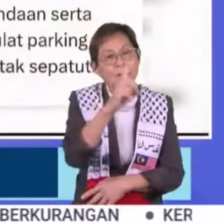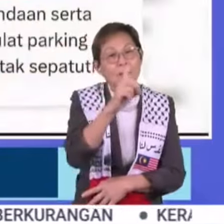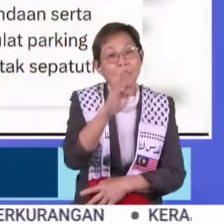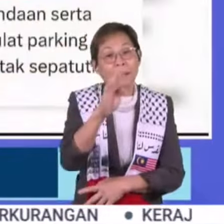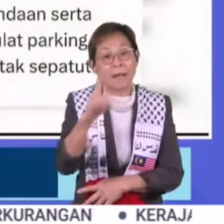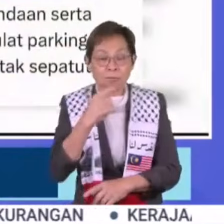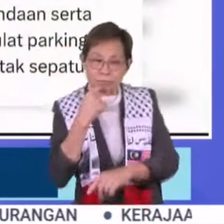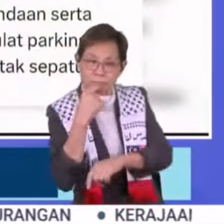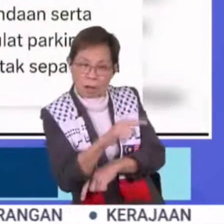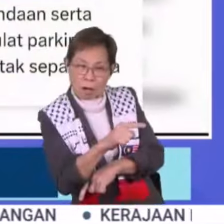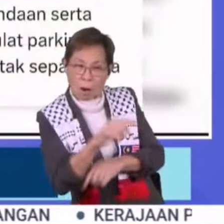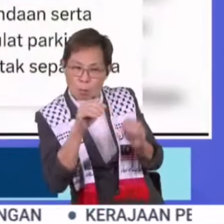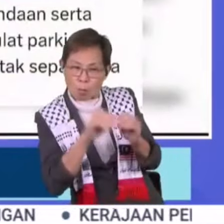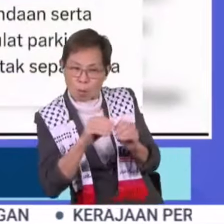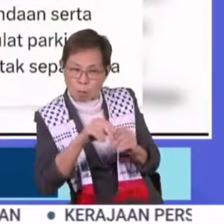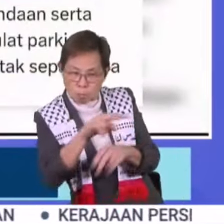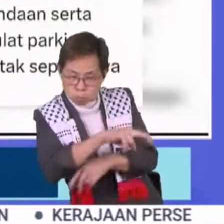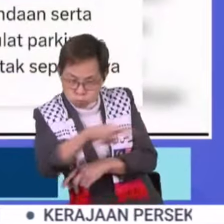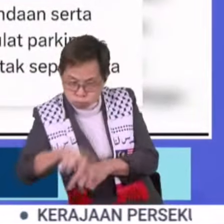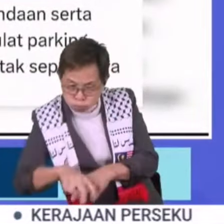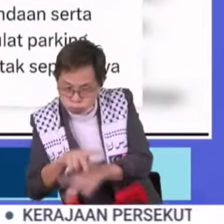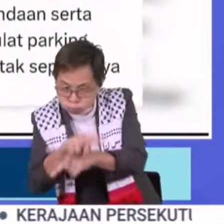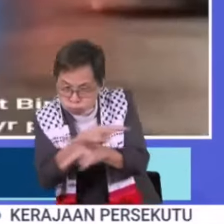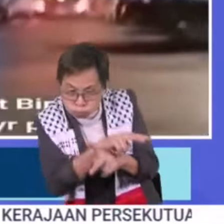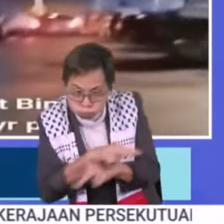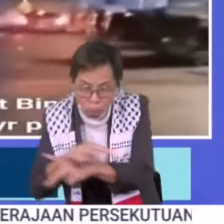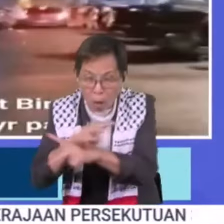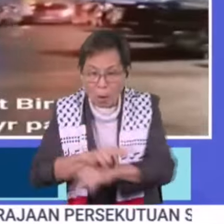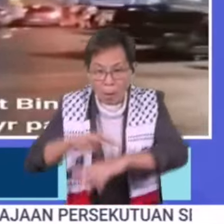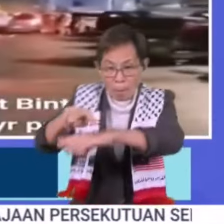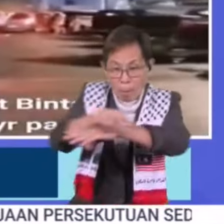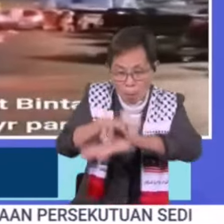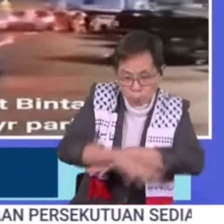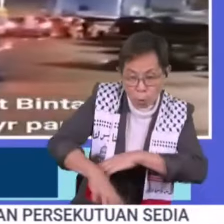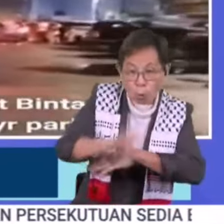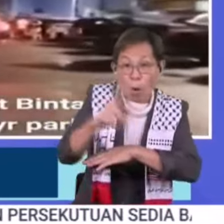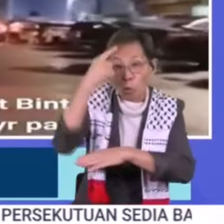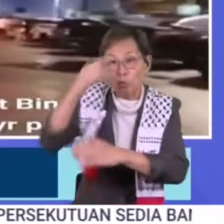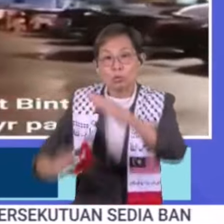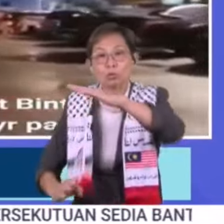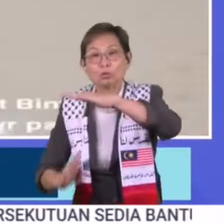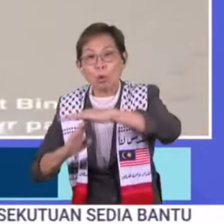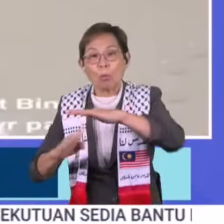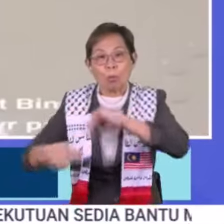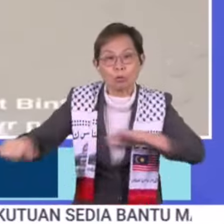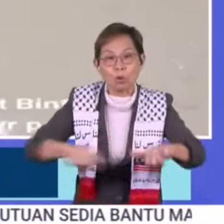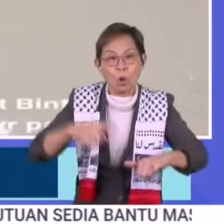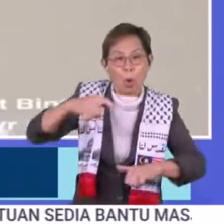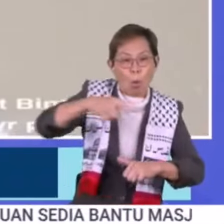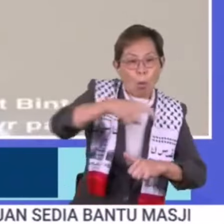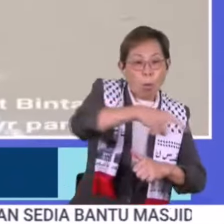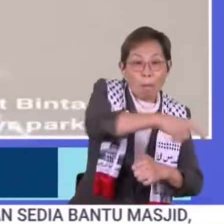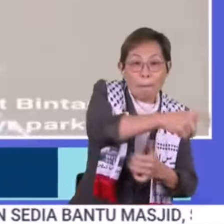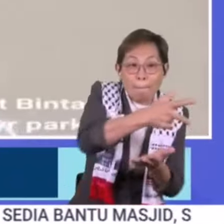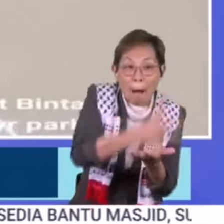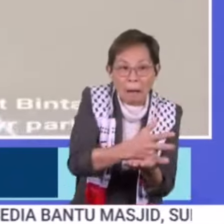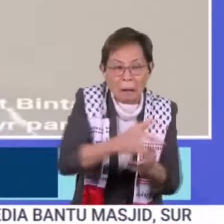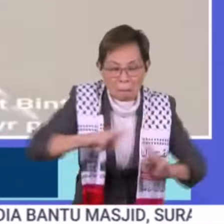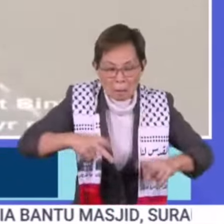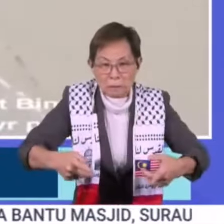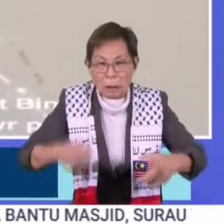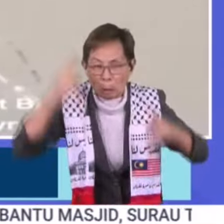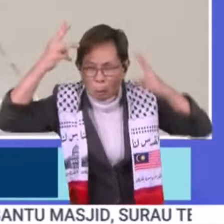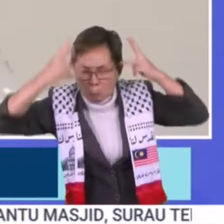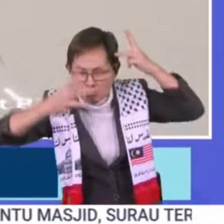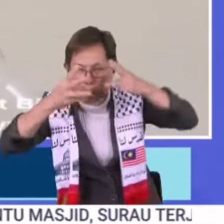DBKL diarah meningkatkan rondaan dan pemantauan di sekitar ibu negara bagi menangani aktiviti ulat pakir yang mengundang